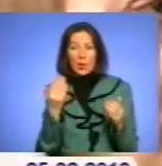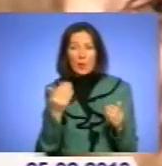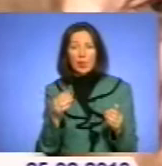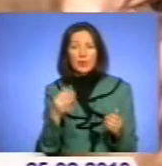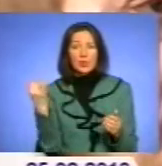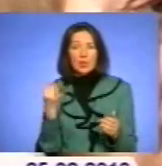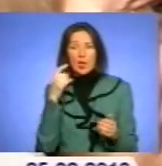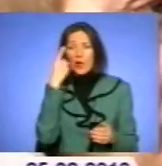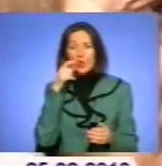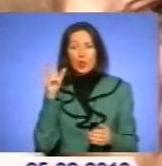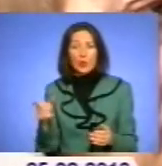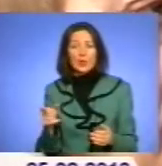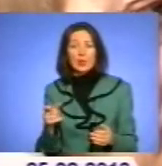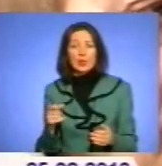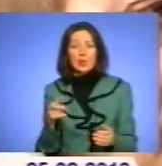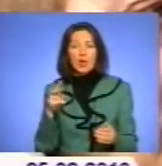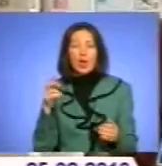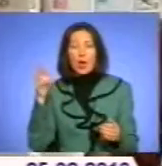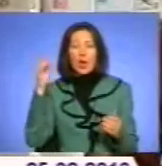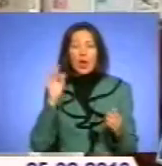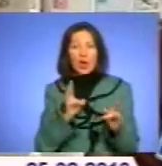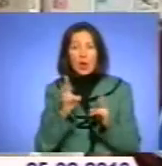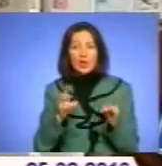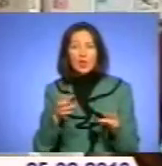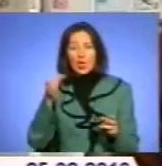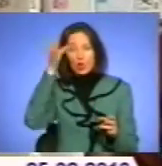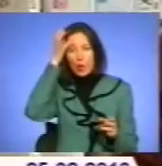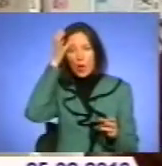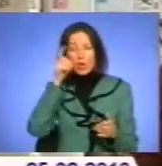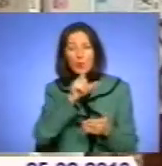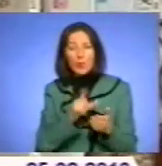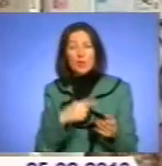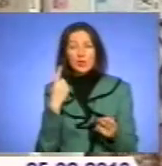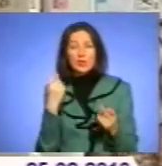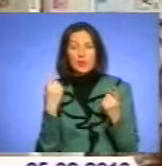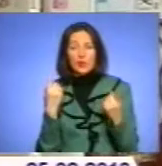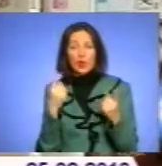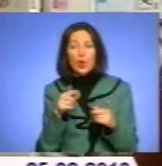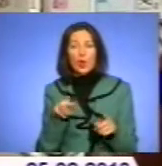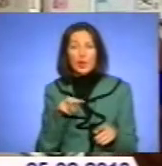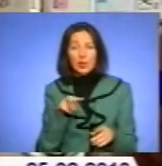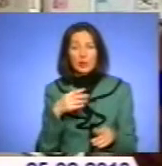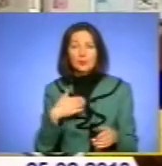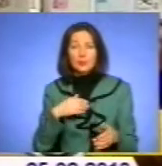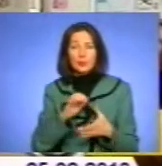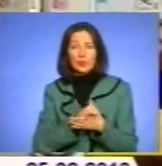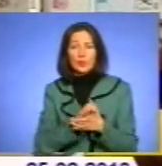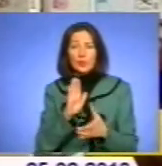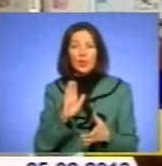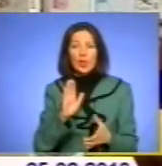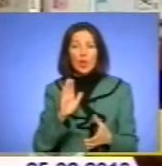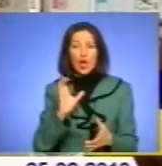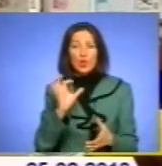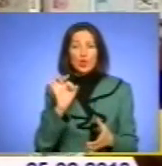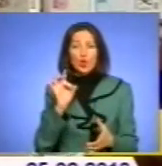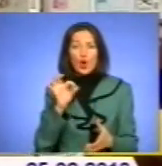лірик, інтелектуал, поет з великої літери. Мене фактично позивав Василь Іванович Сорока, заслужений працівник